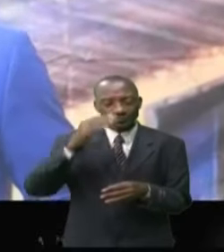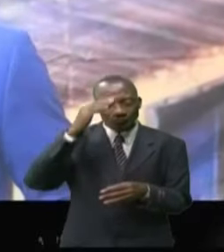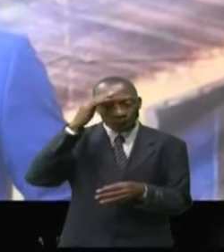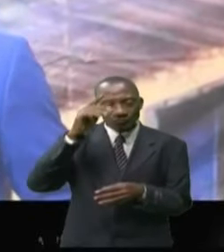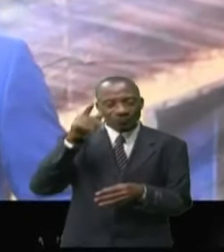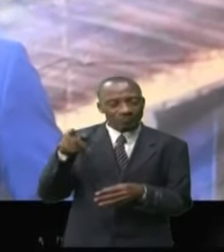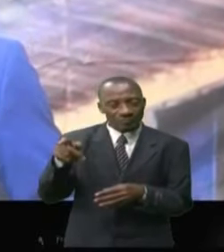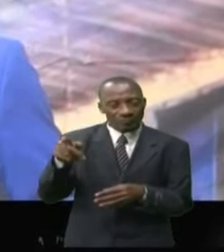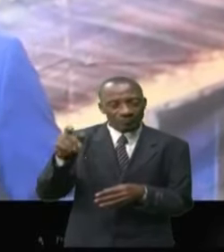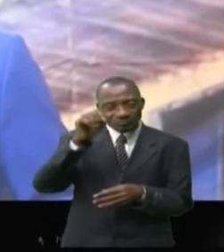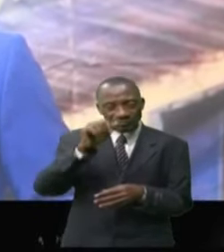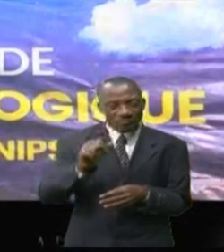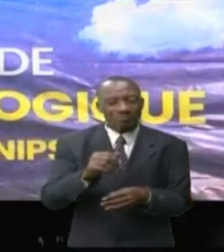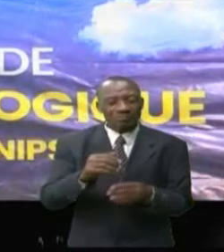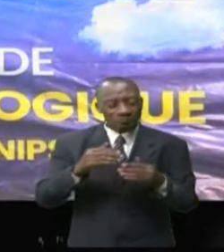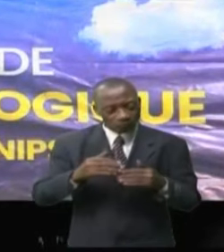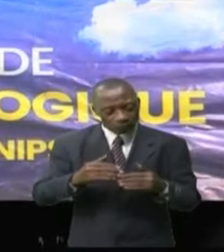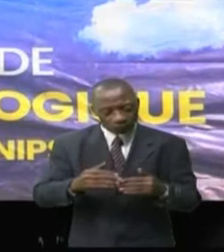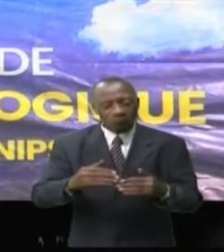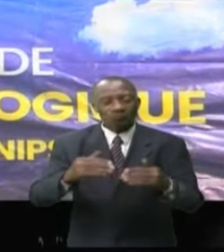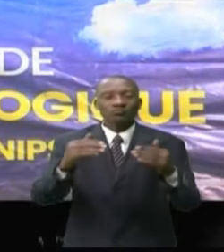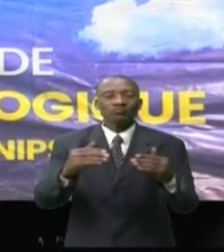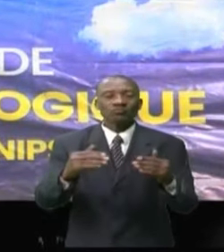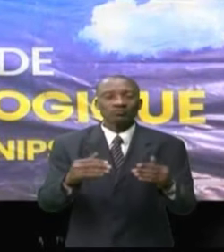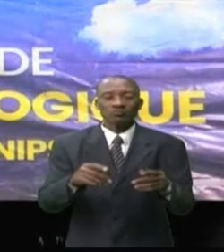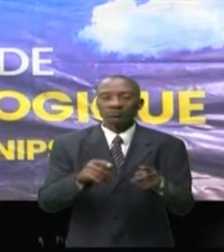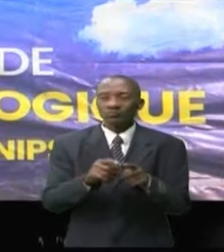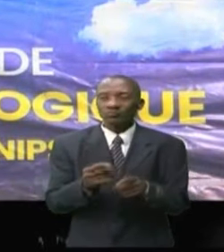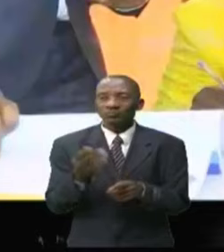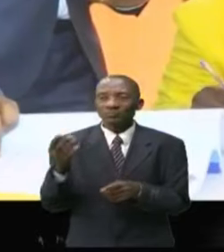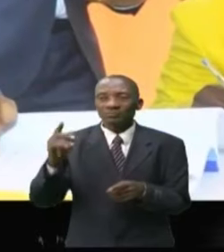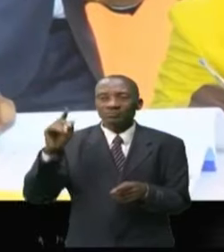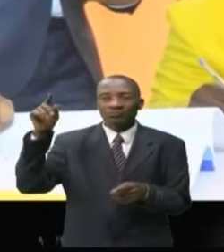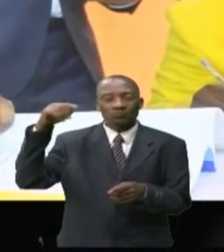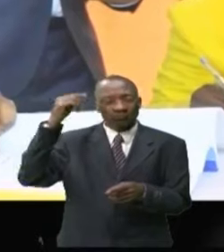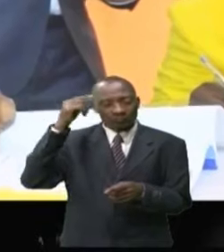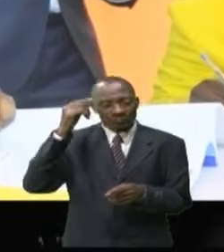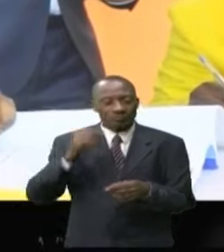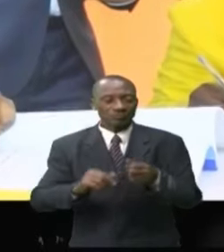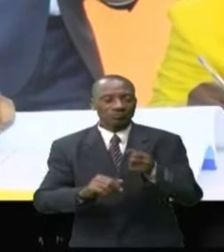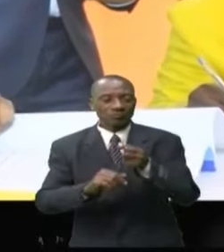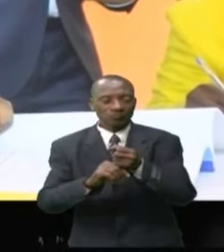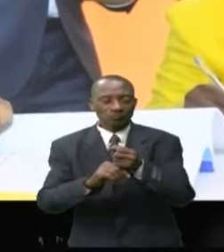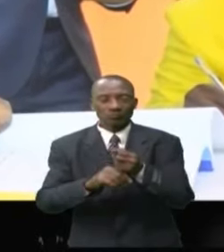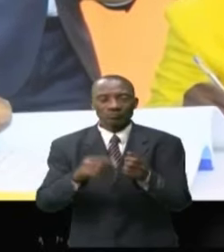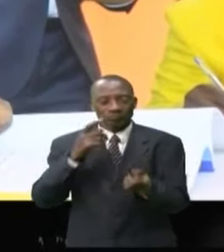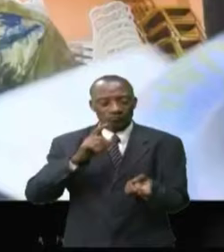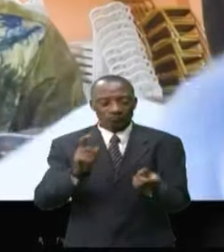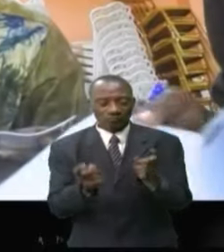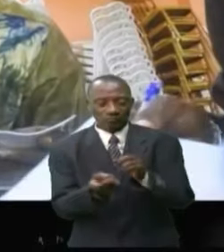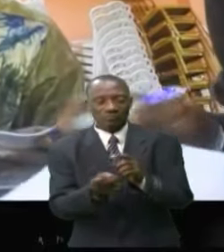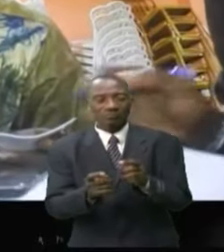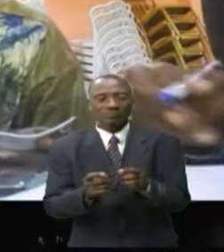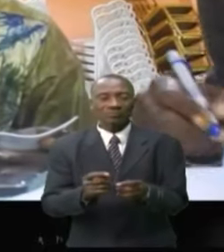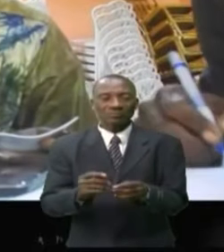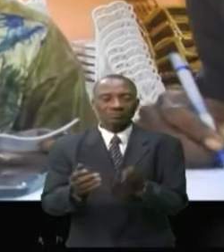personnalité politique de aan àanips a pour mission l'amélioration de la qualité de l'enseignement l'entraide la